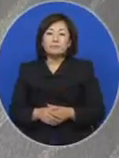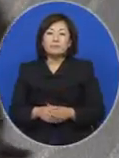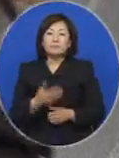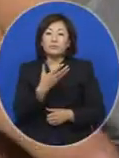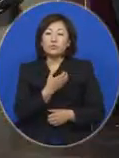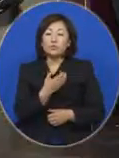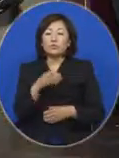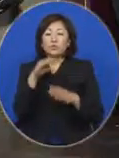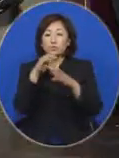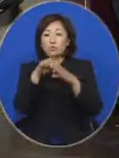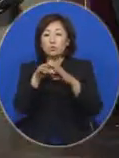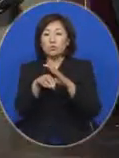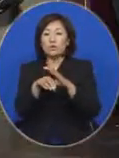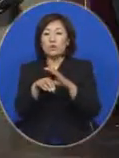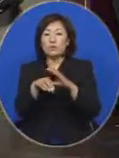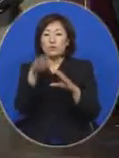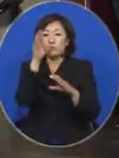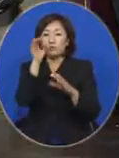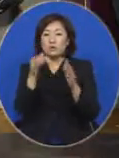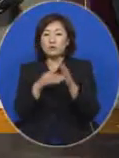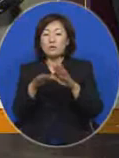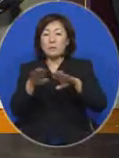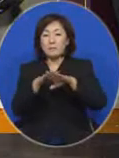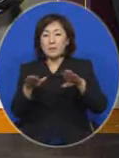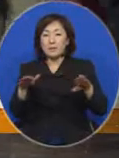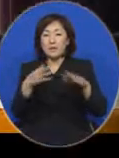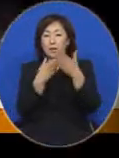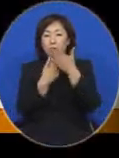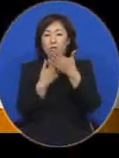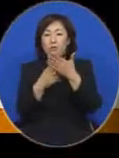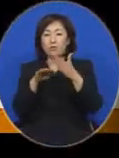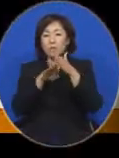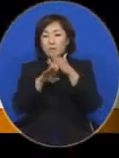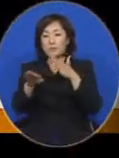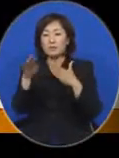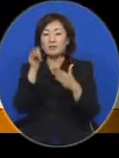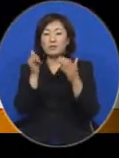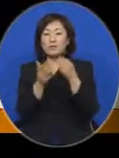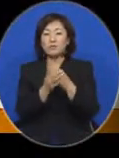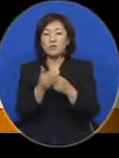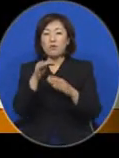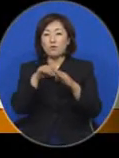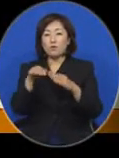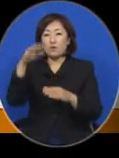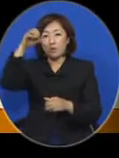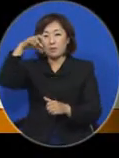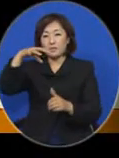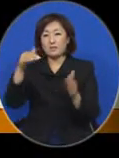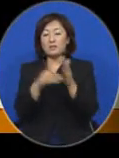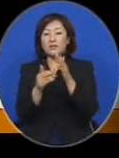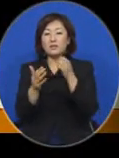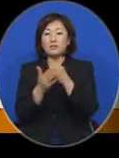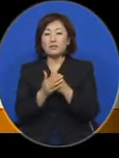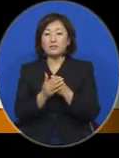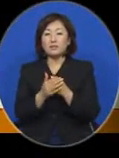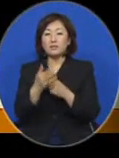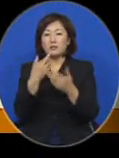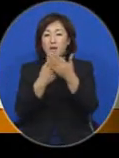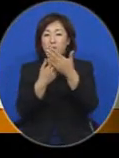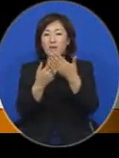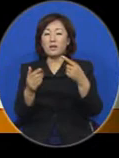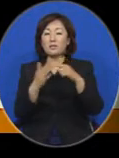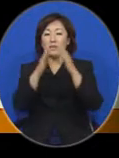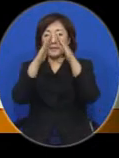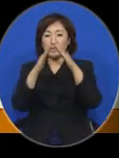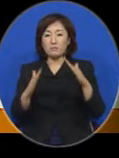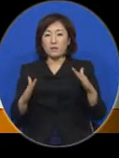우유 투입구로 손이 들어오더니 바닥에 손거울이 놓여집니다. 그리고는 손거울에 비친 디지털 도어락을 향해 카메라